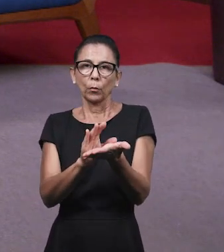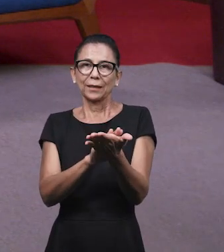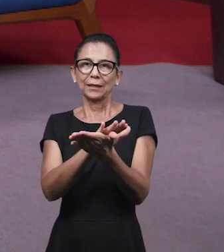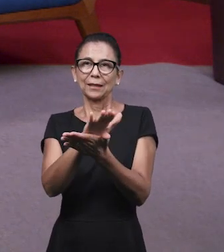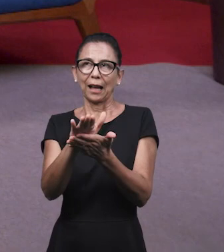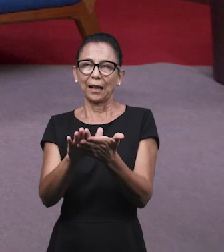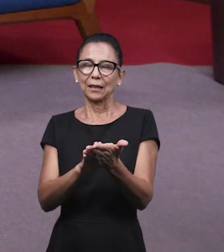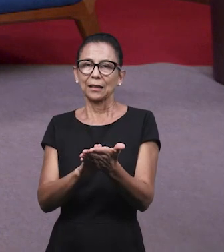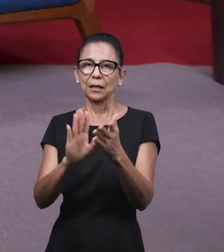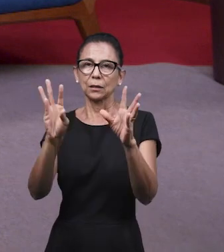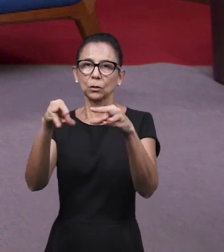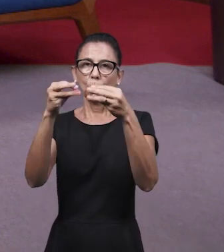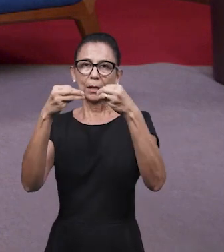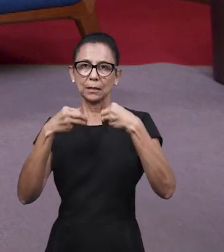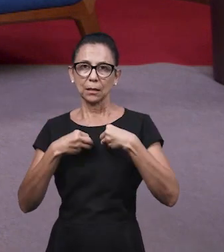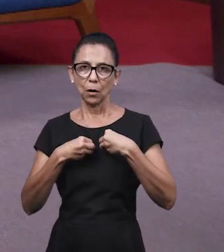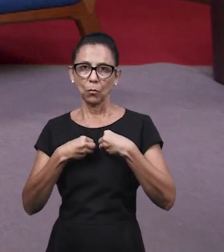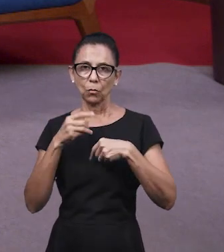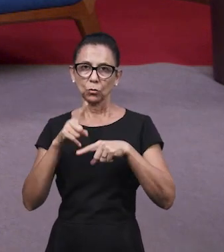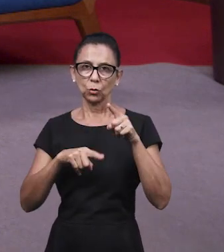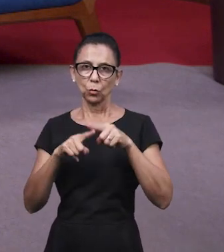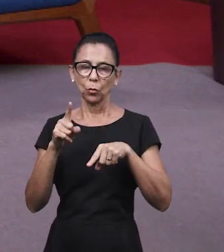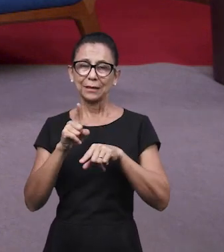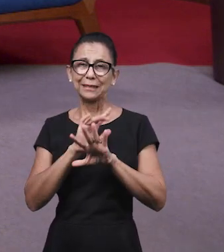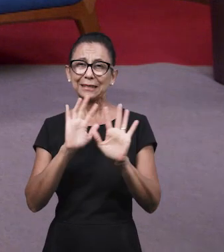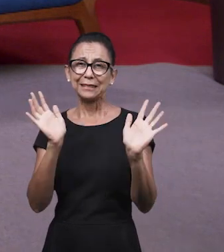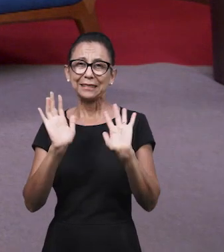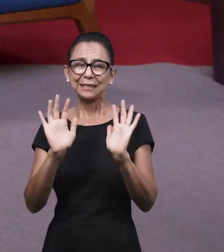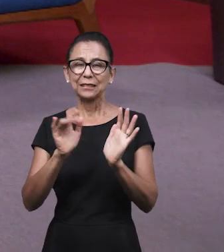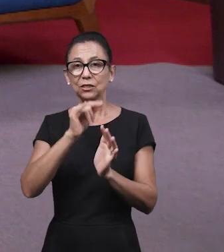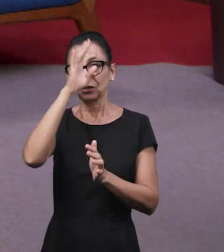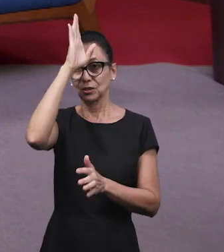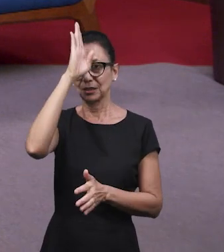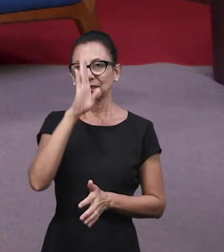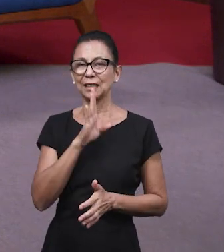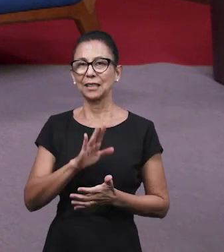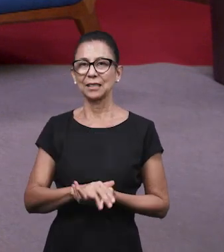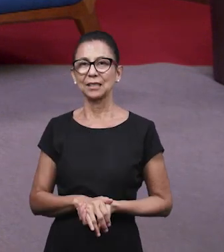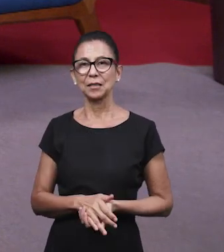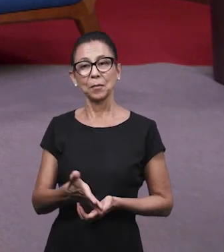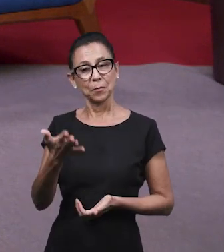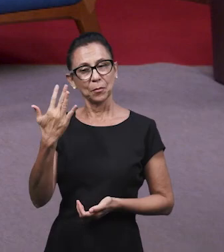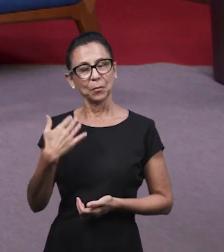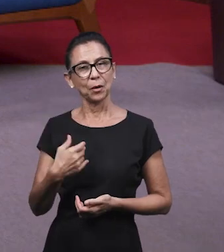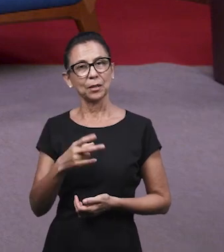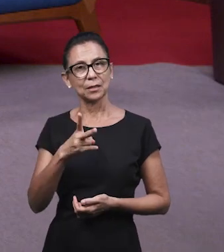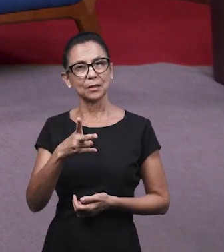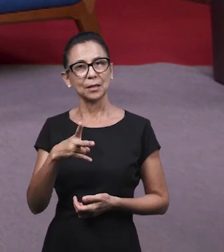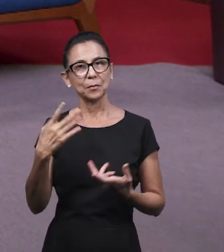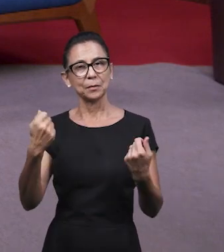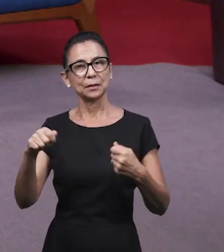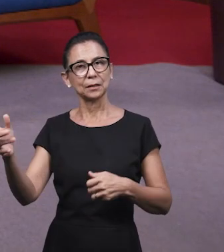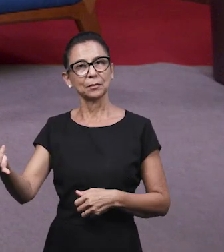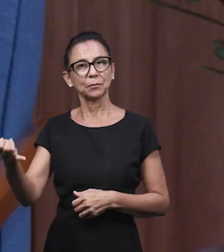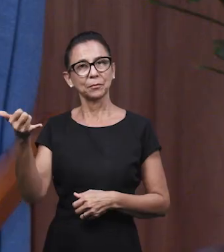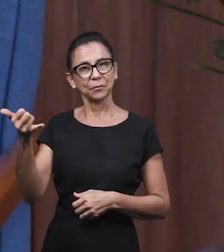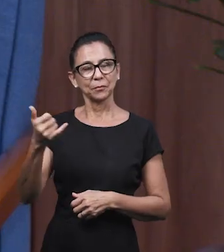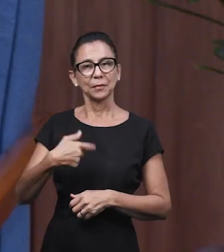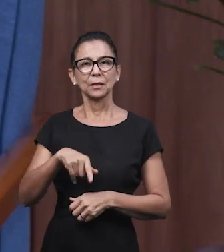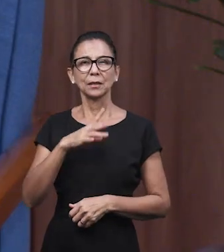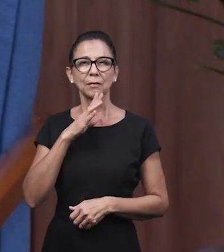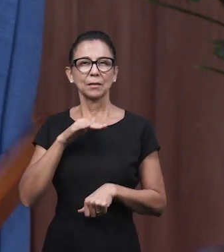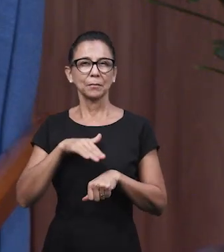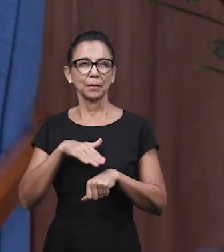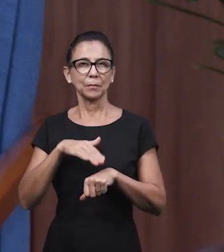demander aucune contribution financière, même pas des offrandes. Tout est gratuit même. Appelez toujours quand vous avez besoin.